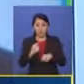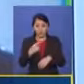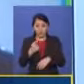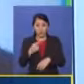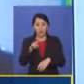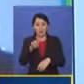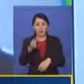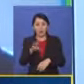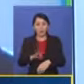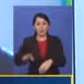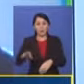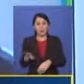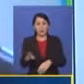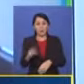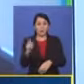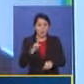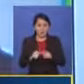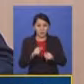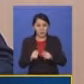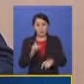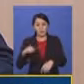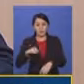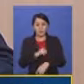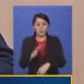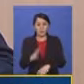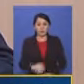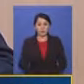Құмар Ақсақалов бұл мәселені жеке бақылауын алды.